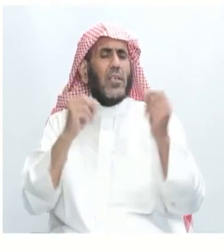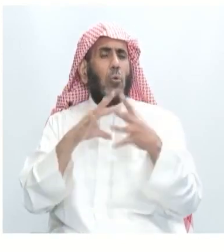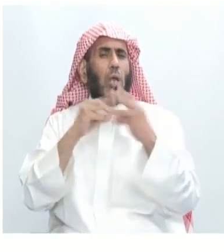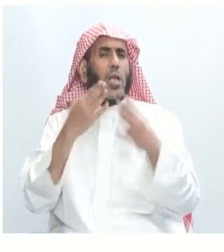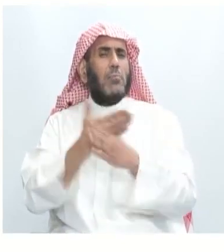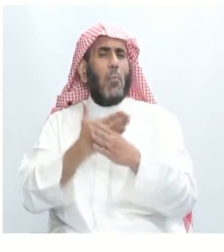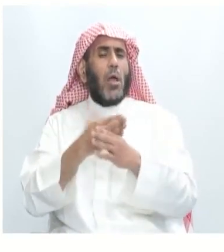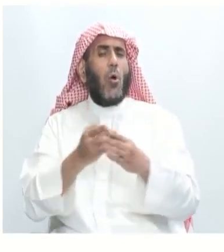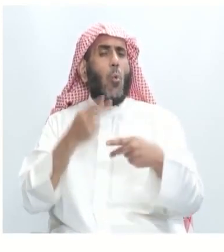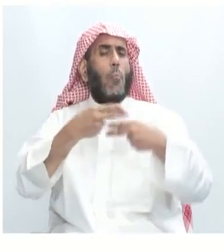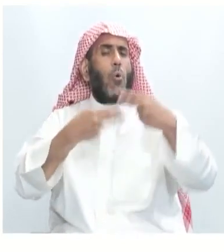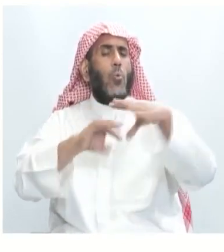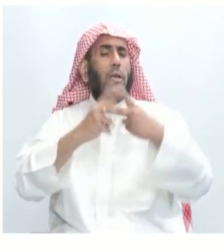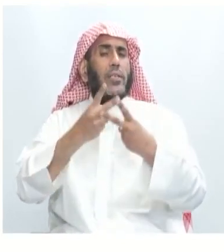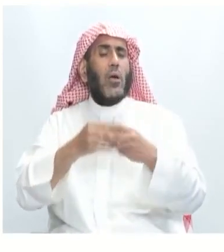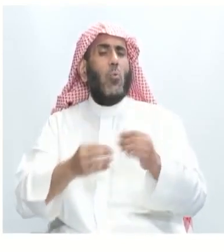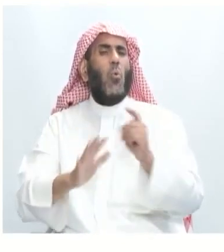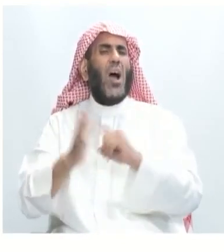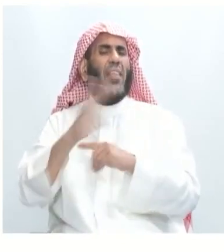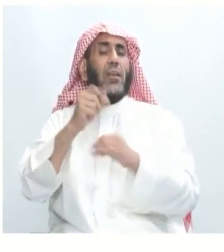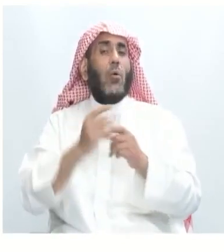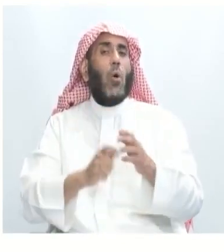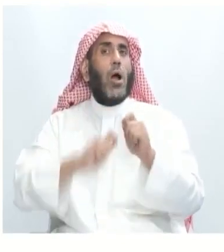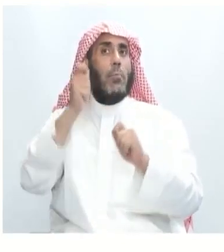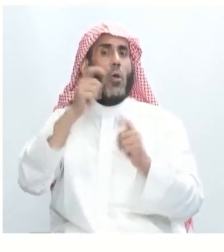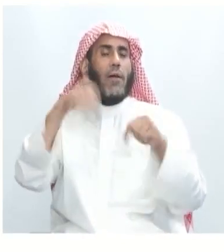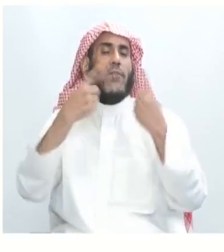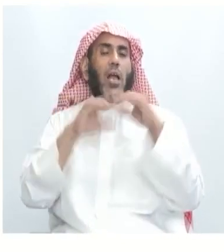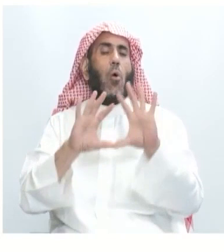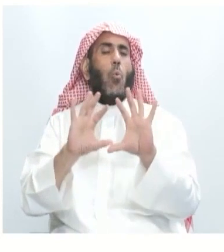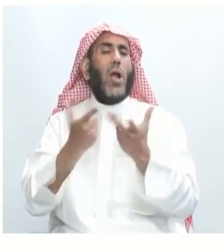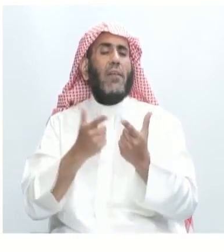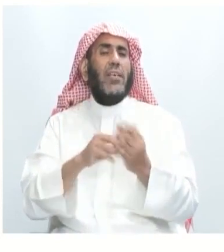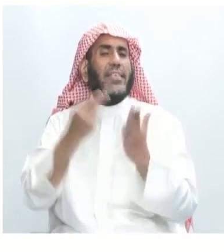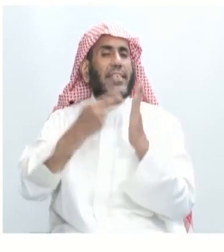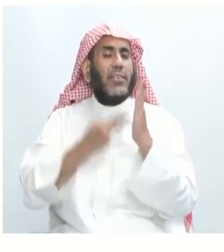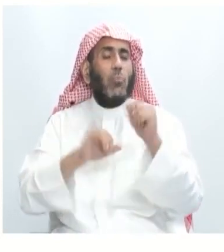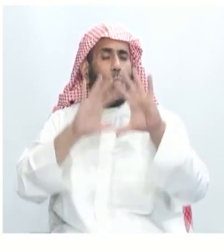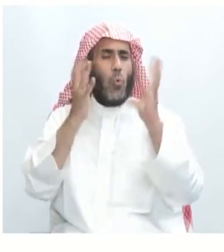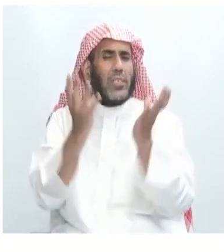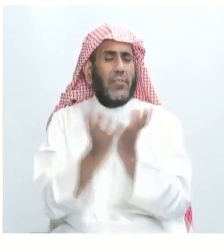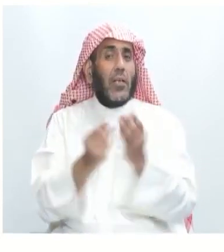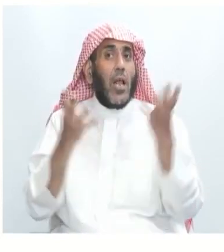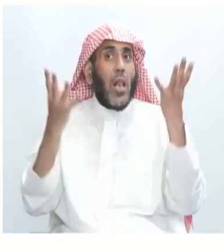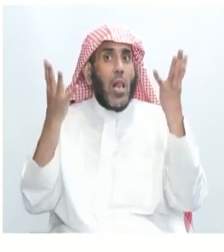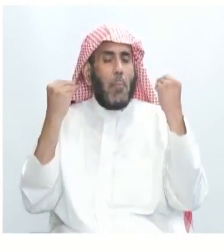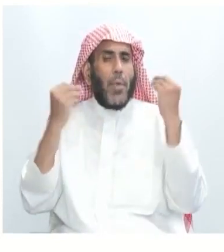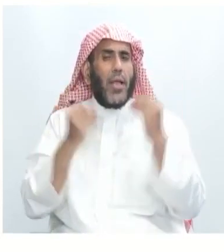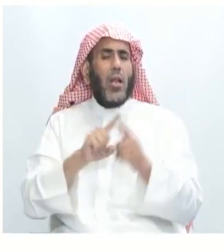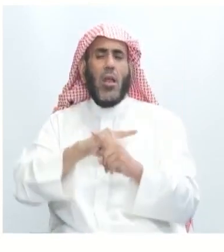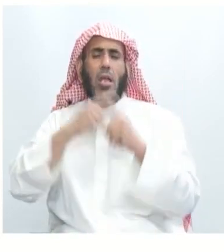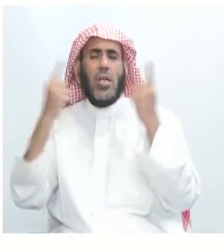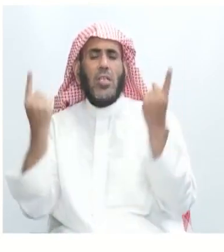اسبابها ومكوناتها واثرها او قيمتها في الحياه فكيف تكتب وصفا علميا لاحدى